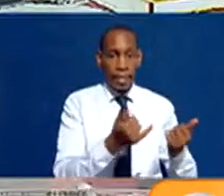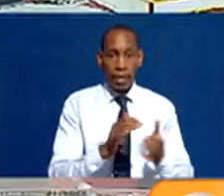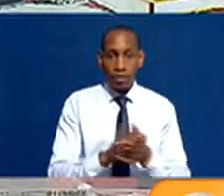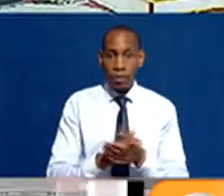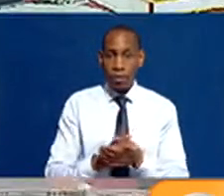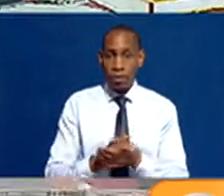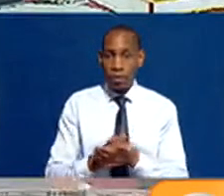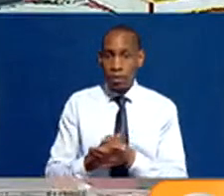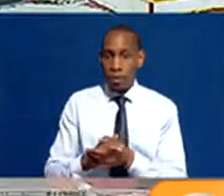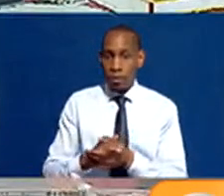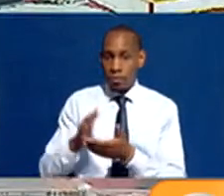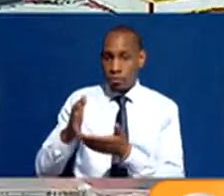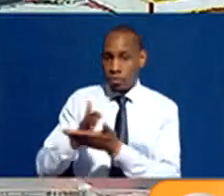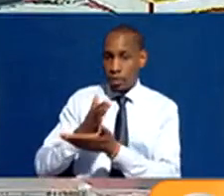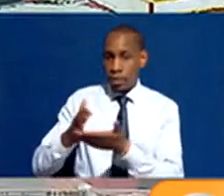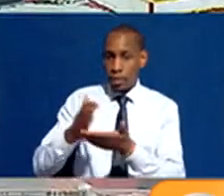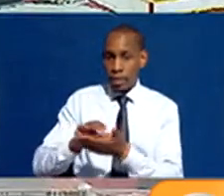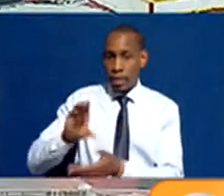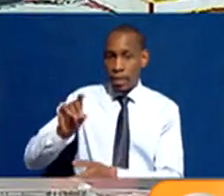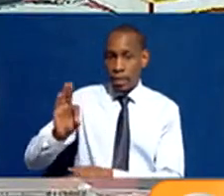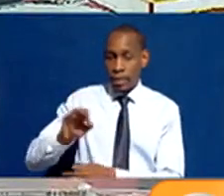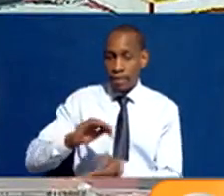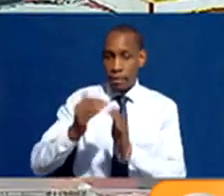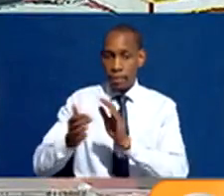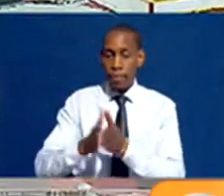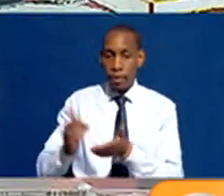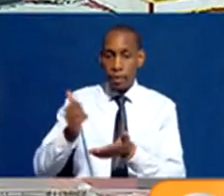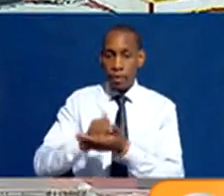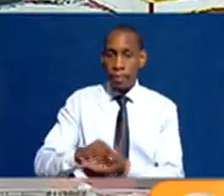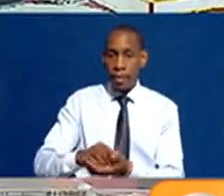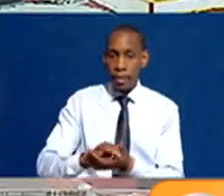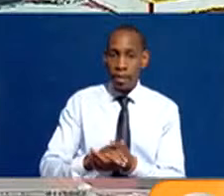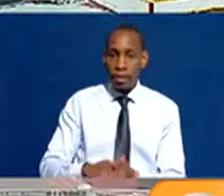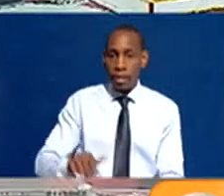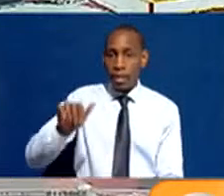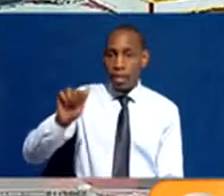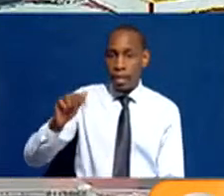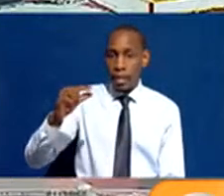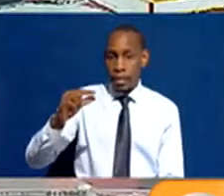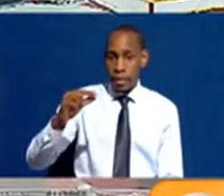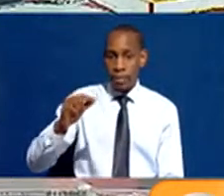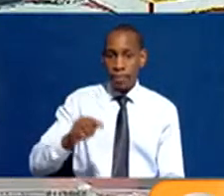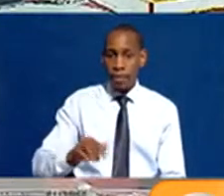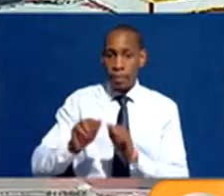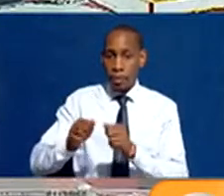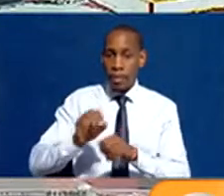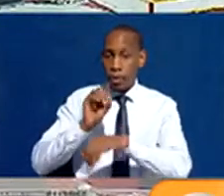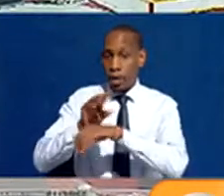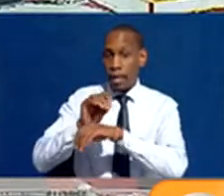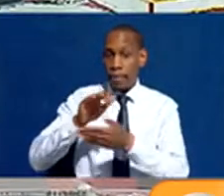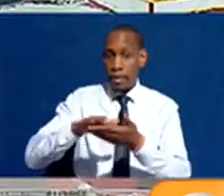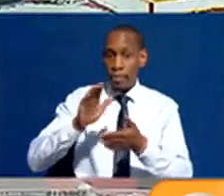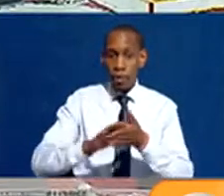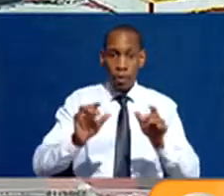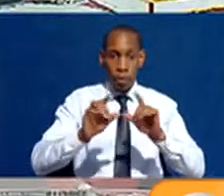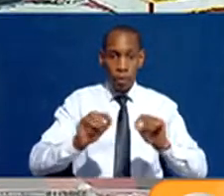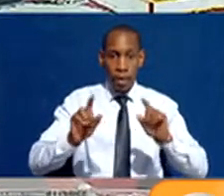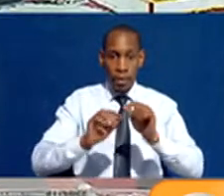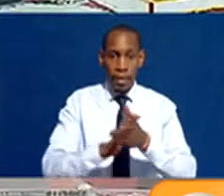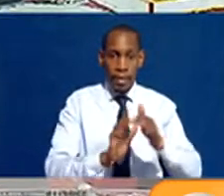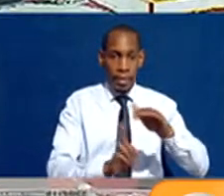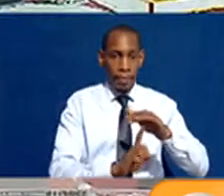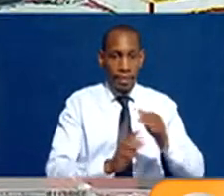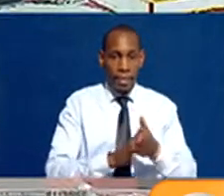Imeelekeza malumbano ya mgao wa hazina ya CDF kwa afisi ya mwanasheria mkuu Justin Muturi kwa mwelekeo. Katika taarifa ya Wizara ya